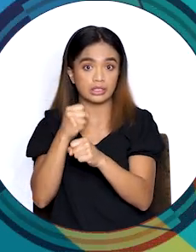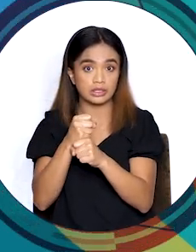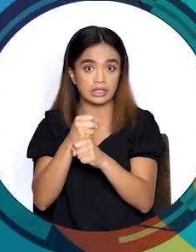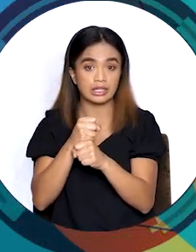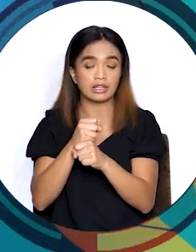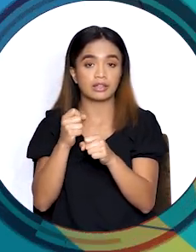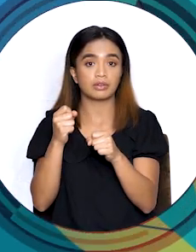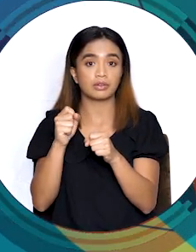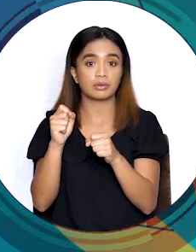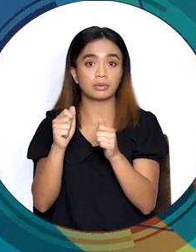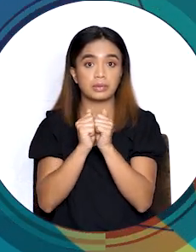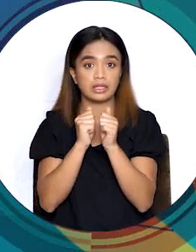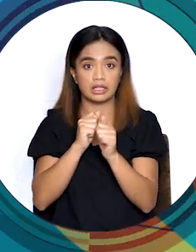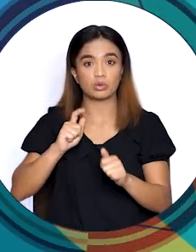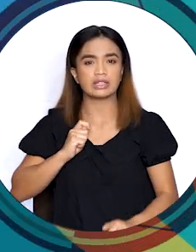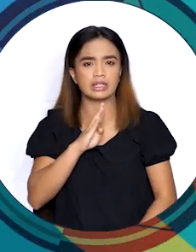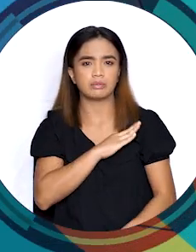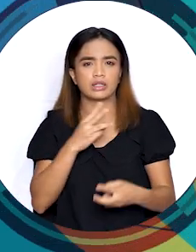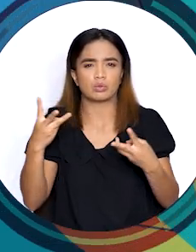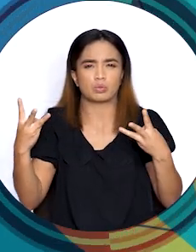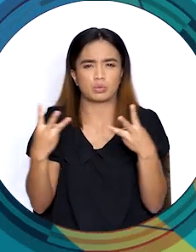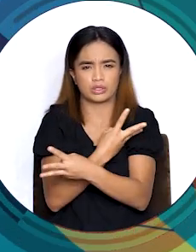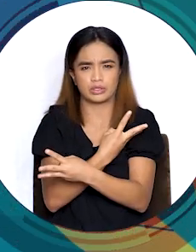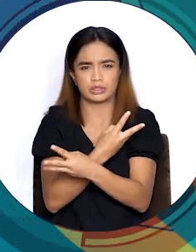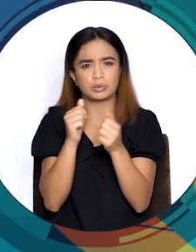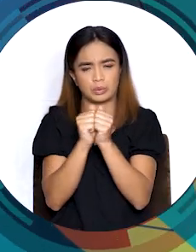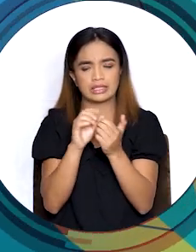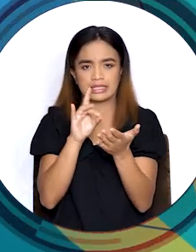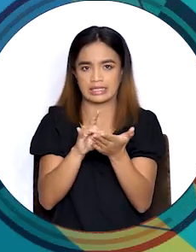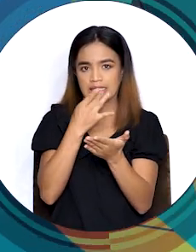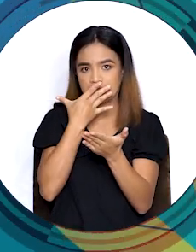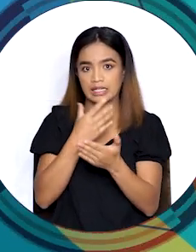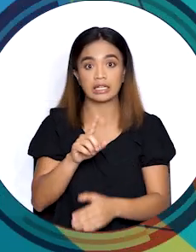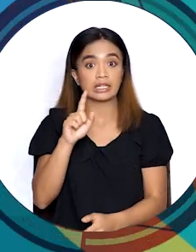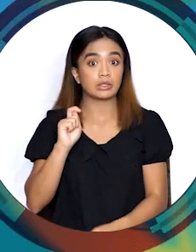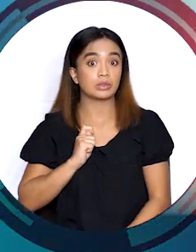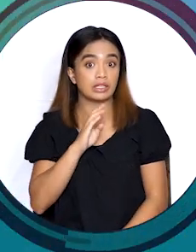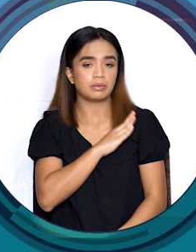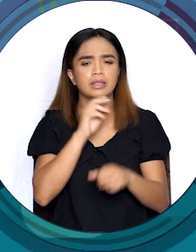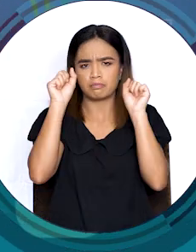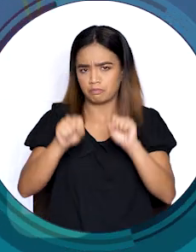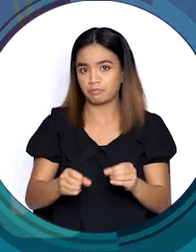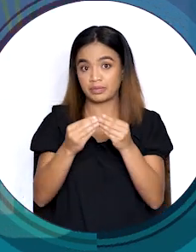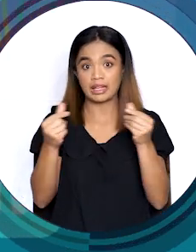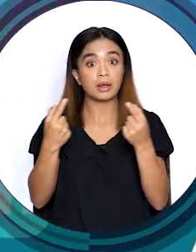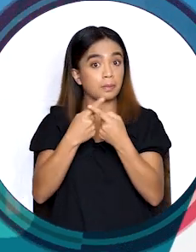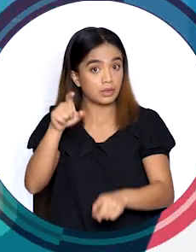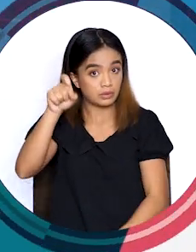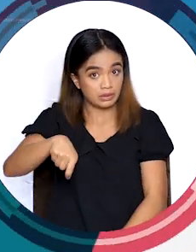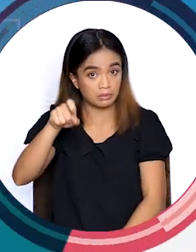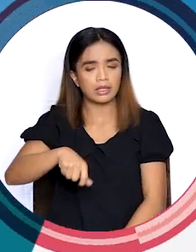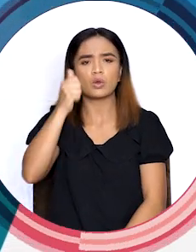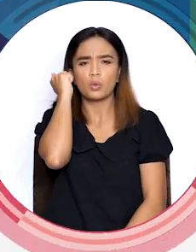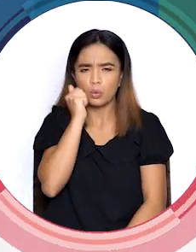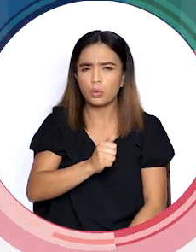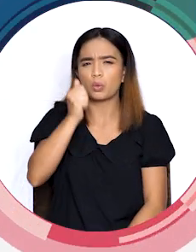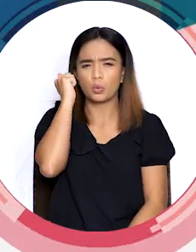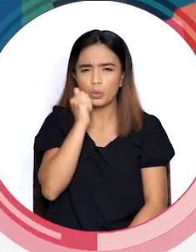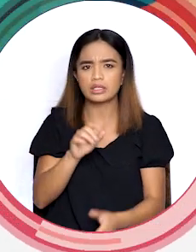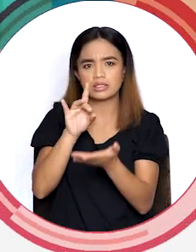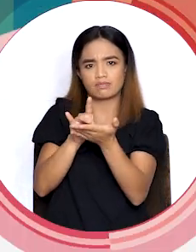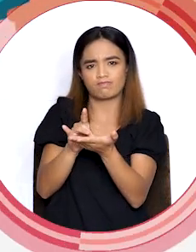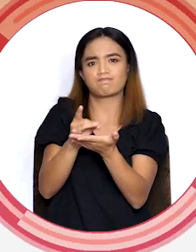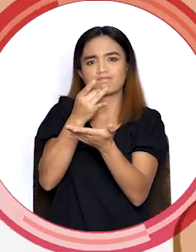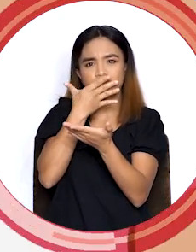taon ang gamutan laban sa drug-resistant TB, ang mas matinding uri ng TB. Ang TB ay nagagamot, pero